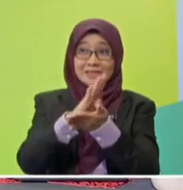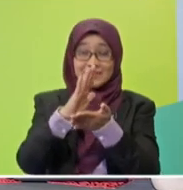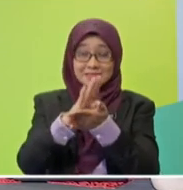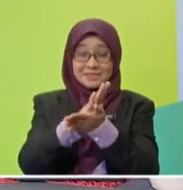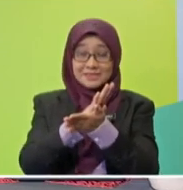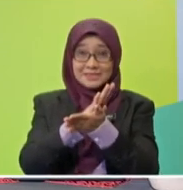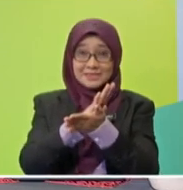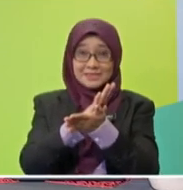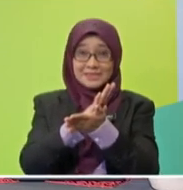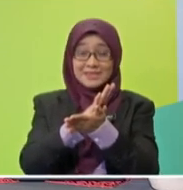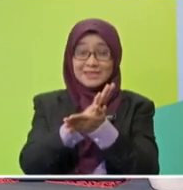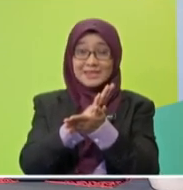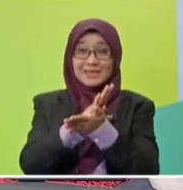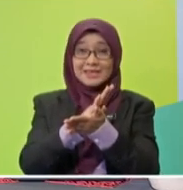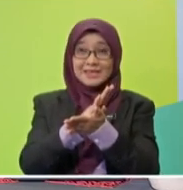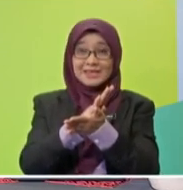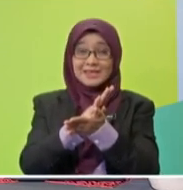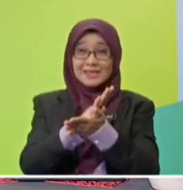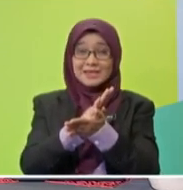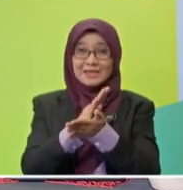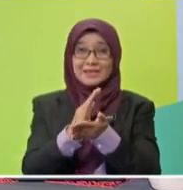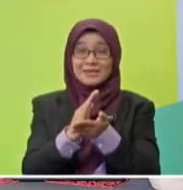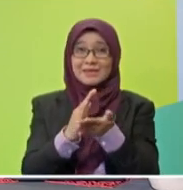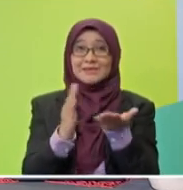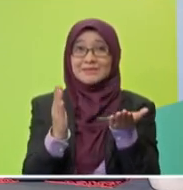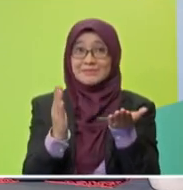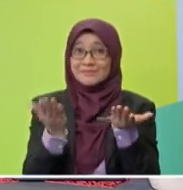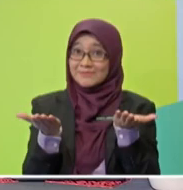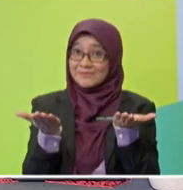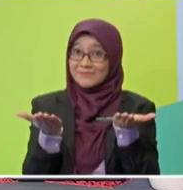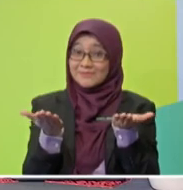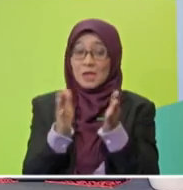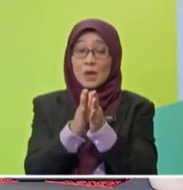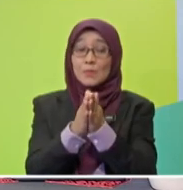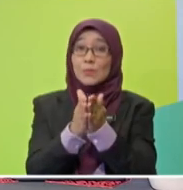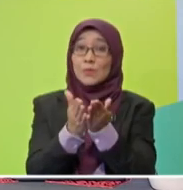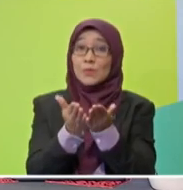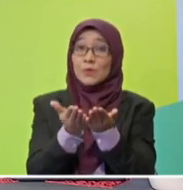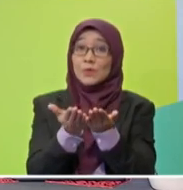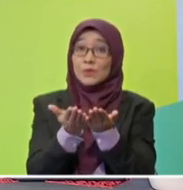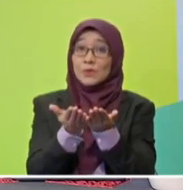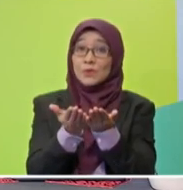matematika baik yang buku matematika rasanya